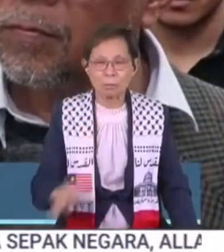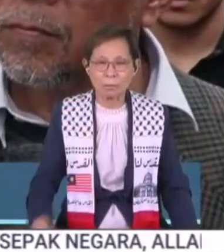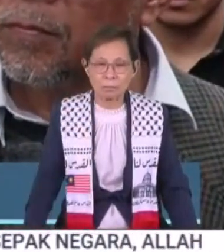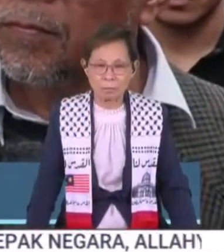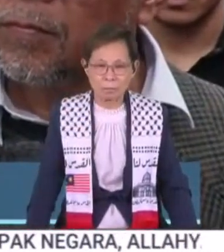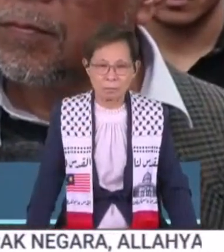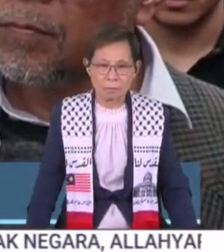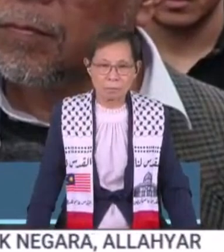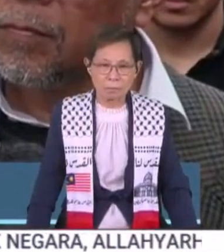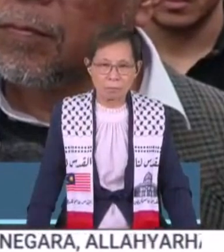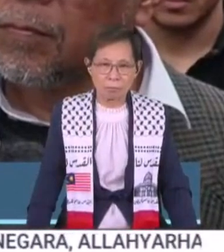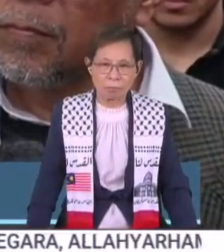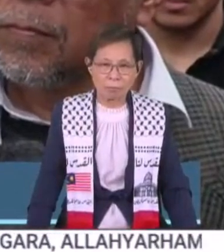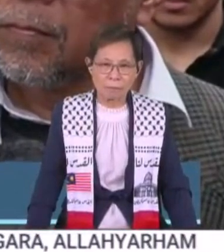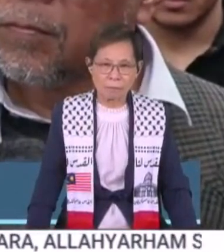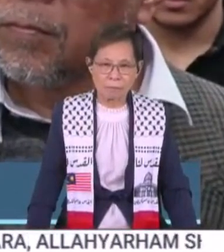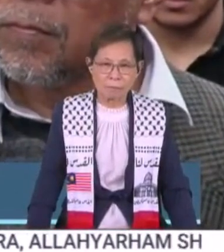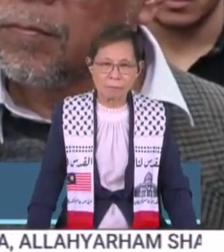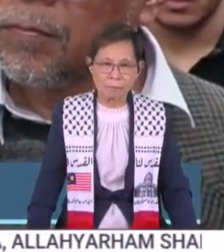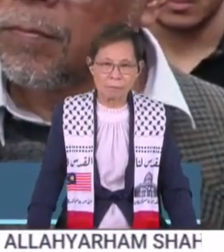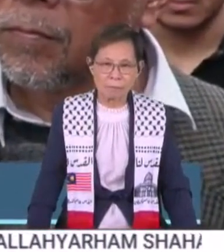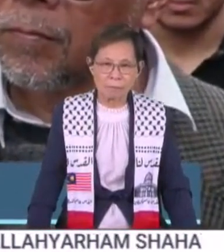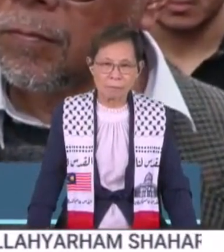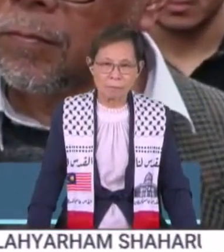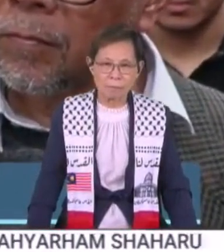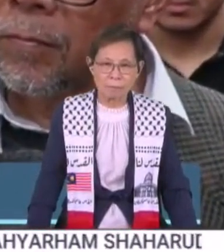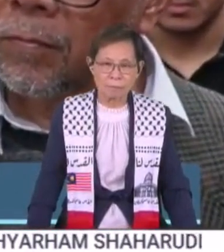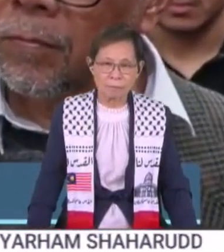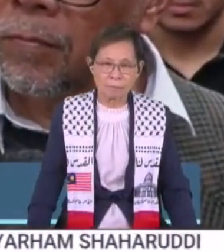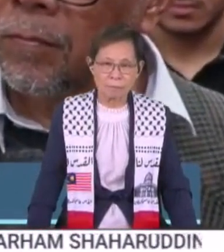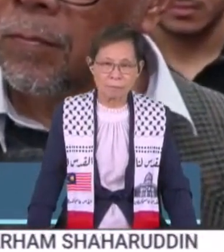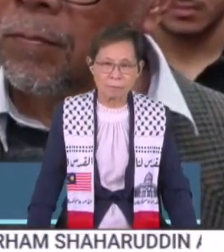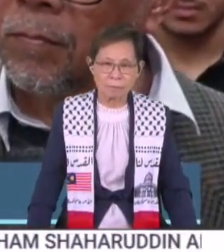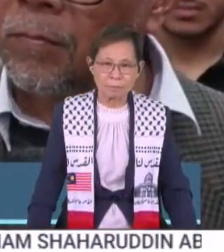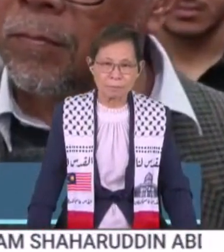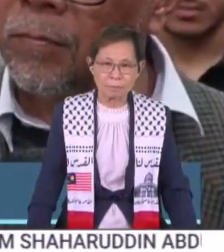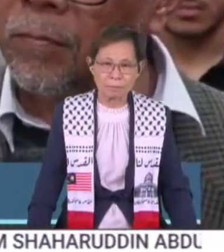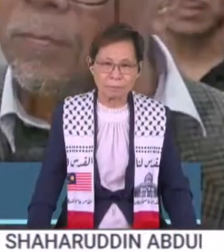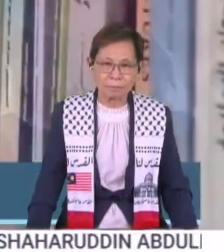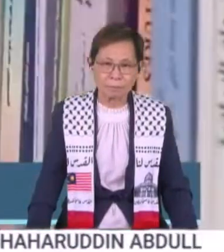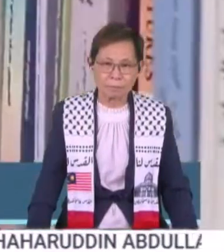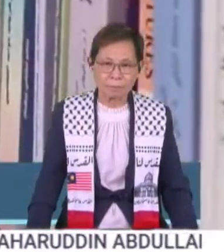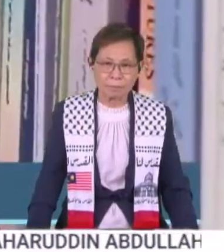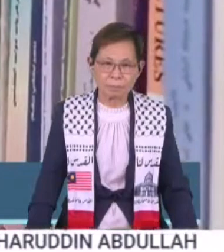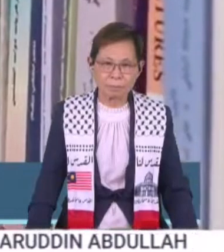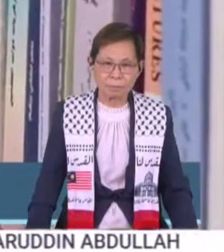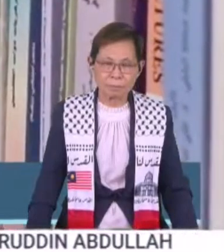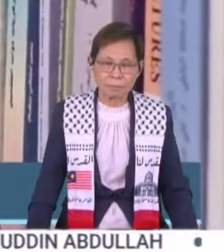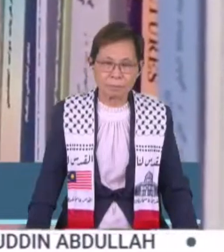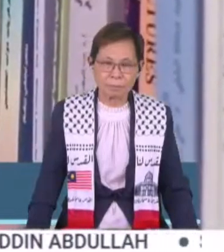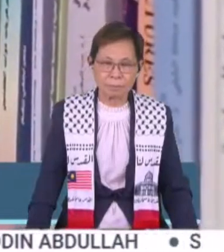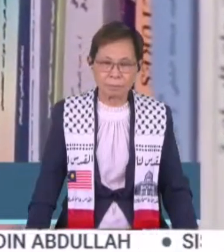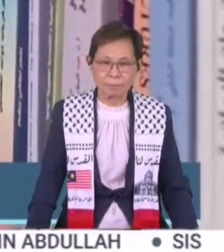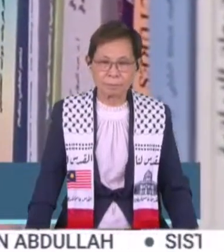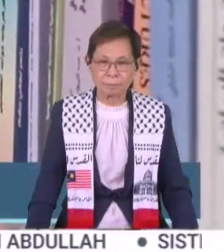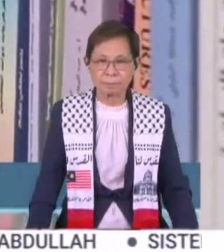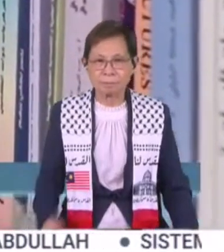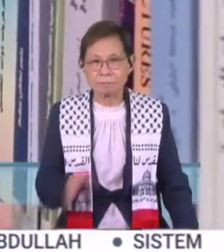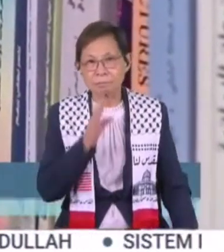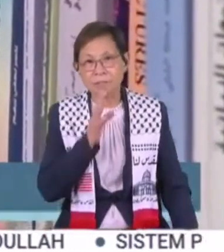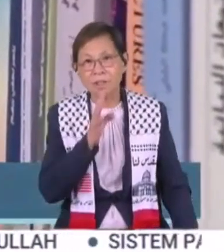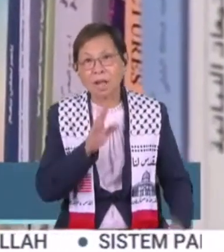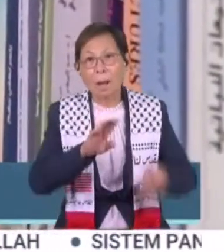البحثيه في مملكه ماليزيا نريد ان نركز في هذه الاتفاقيه مبدئيا على